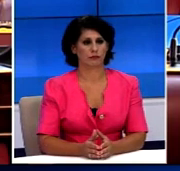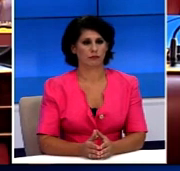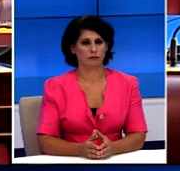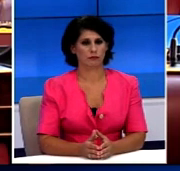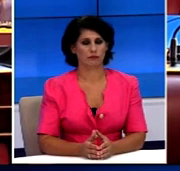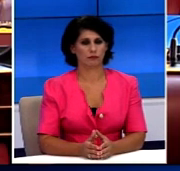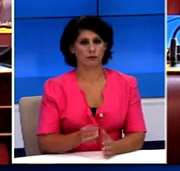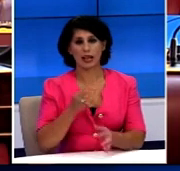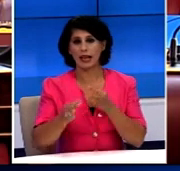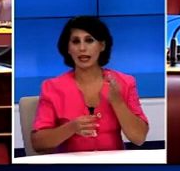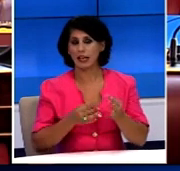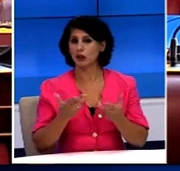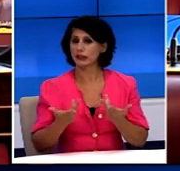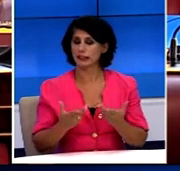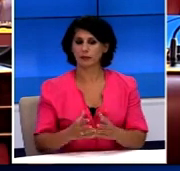λέγοντας το εξής.